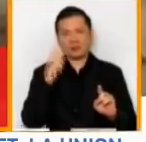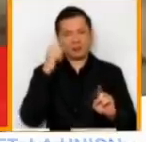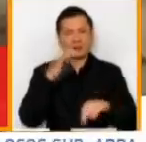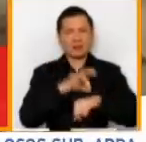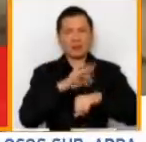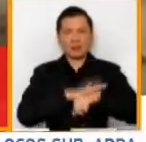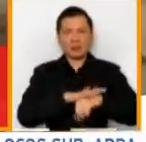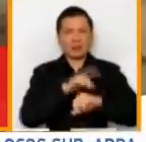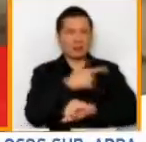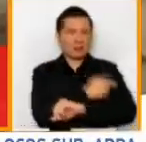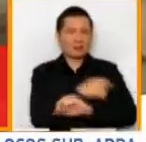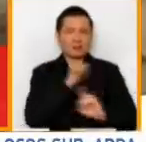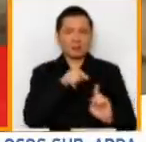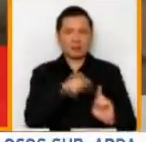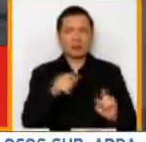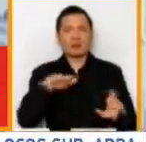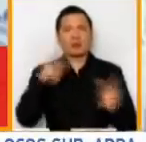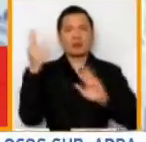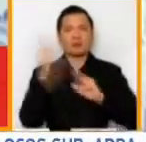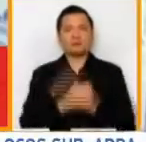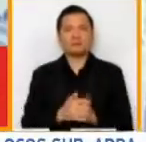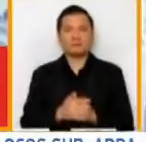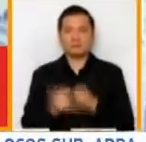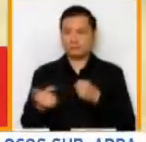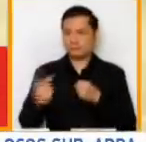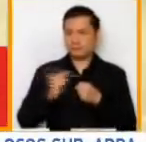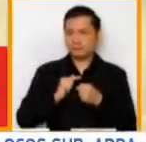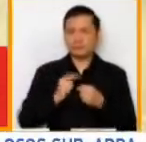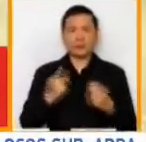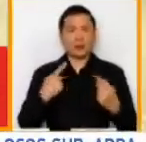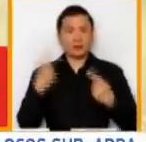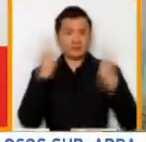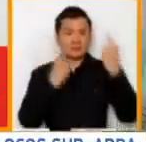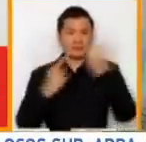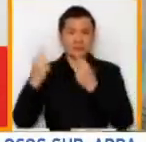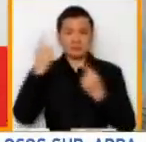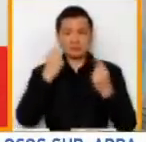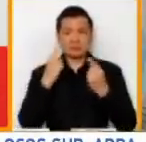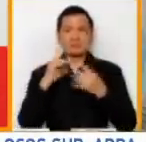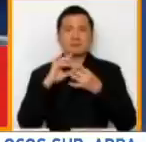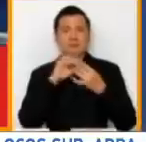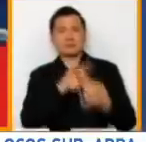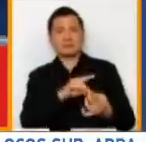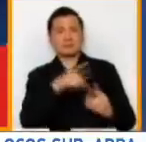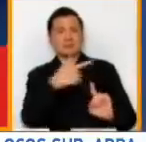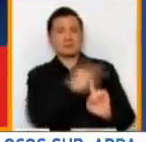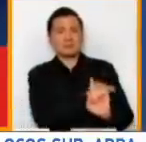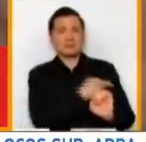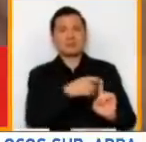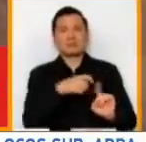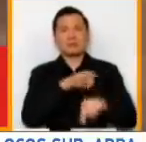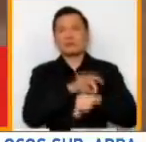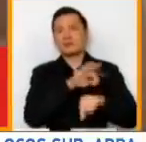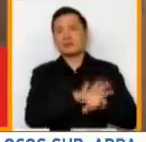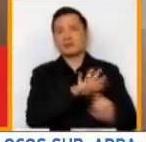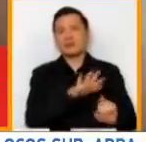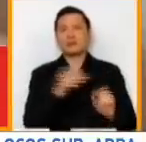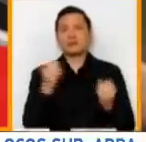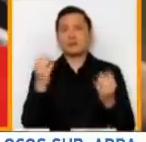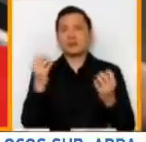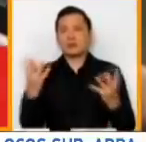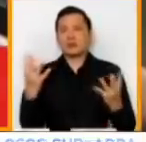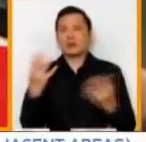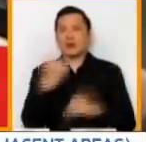Batid ng pamahalaan ang agam-agam na ito kasunod ng naging issue noon sa Dengvax siya, kaya Libang Hospital rin ang kasama sa pilot